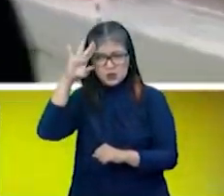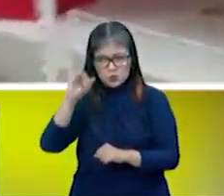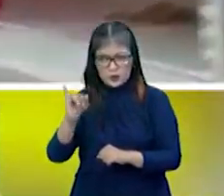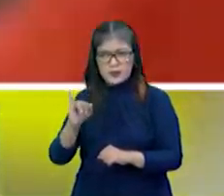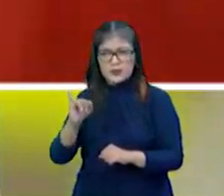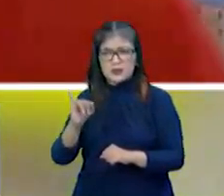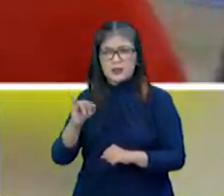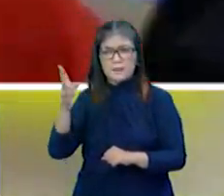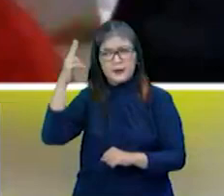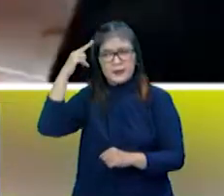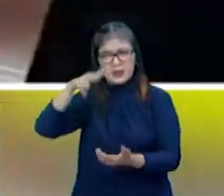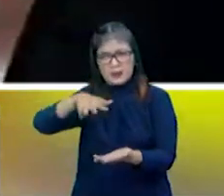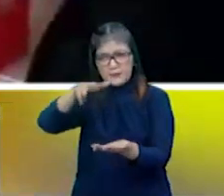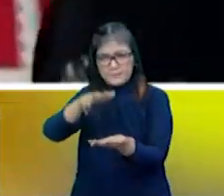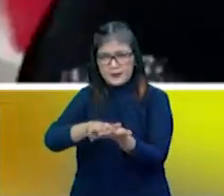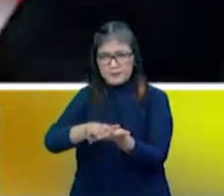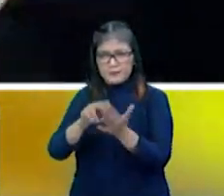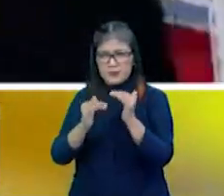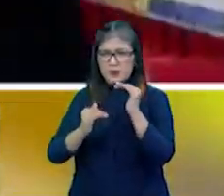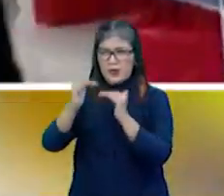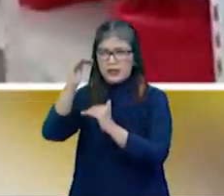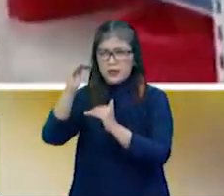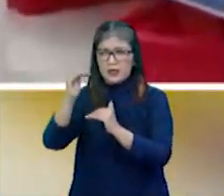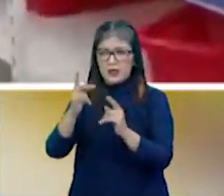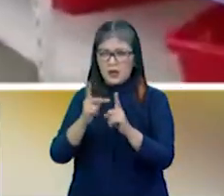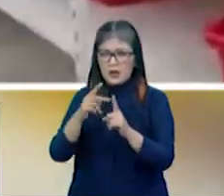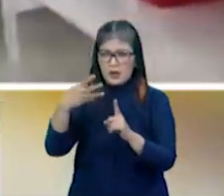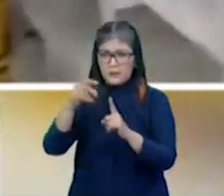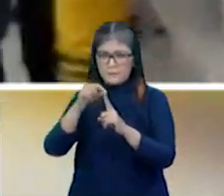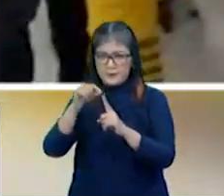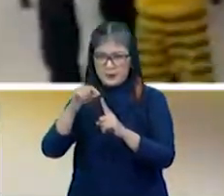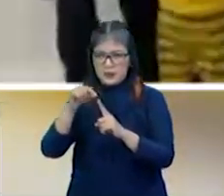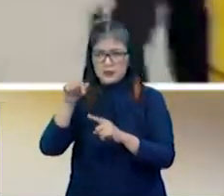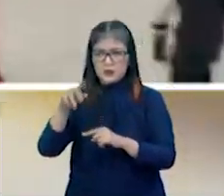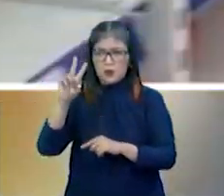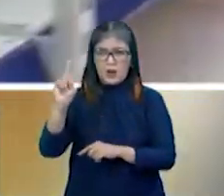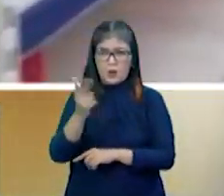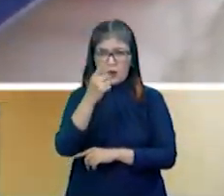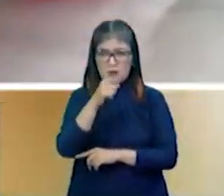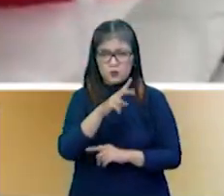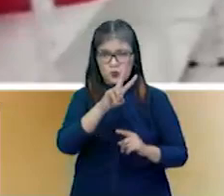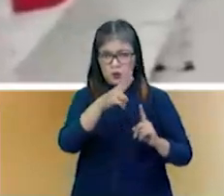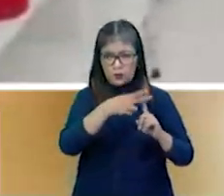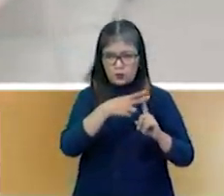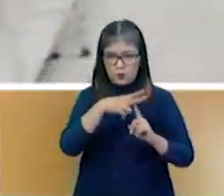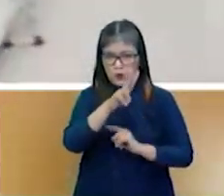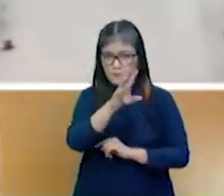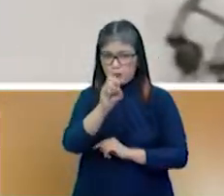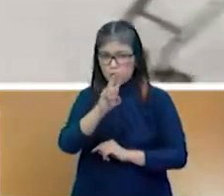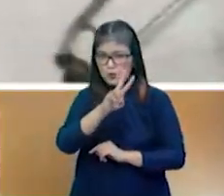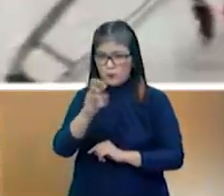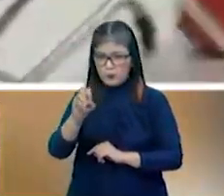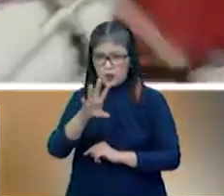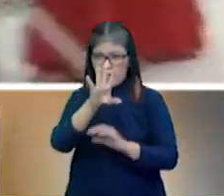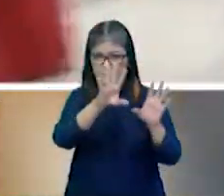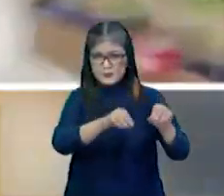pemerintah menetapkan harga eceran tertinggi HET minyak goreng awal Februari 2022, minyak goreng langka. Jika ada stoknya,